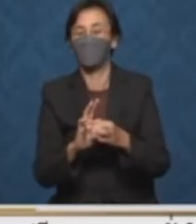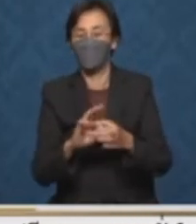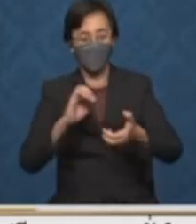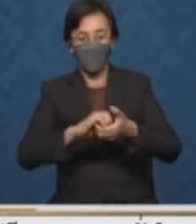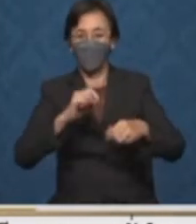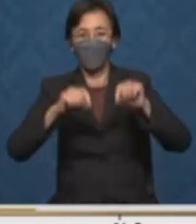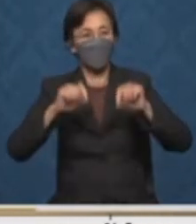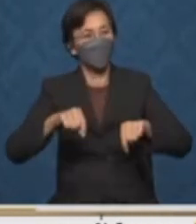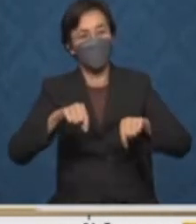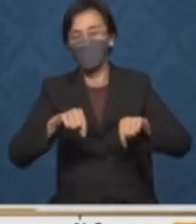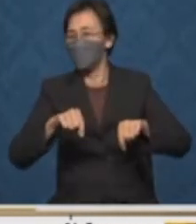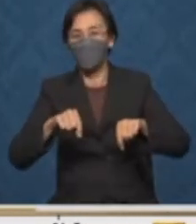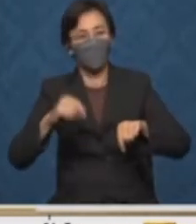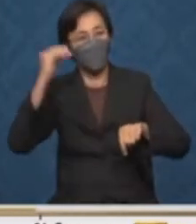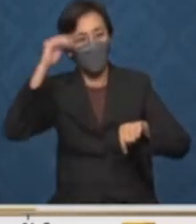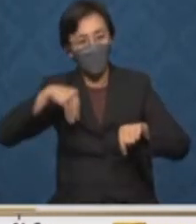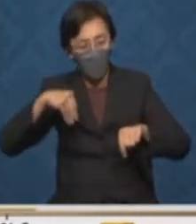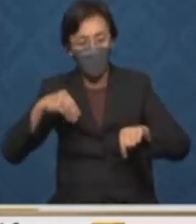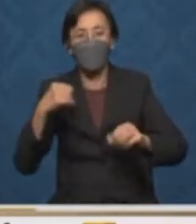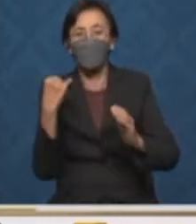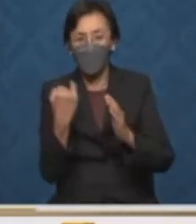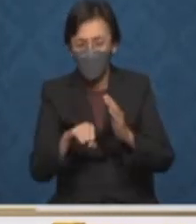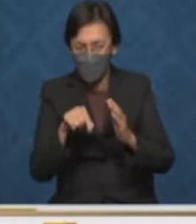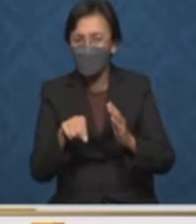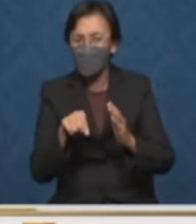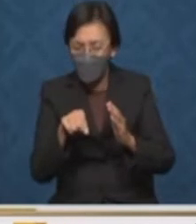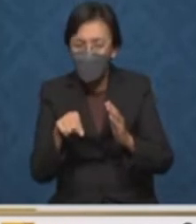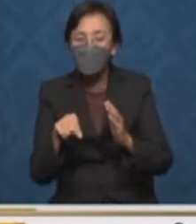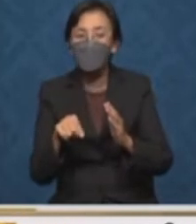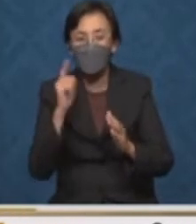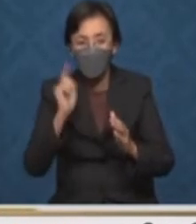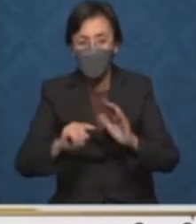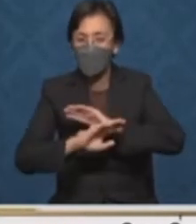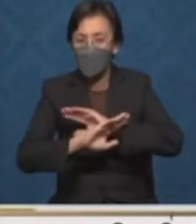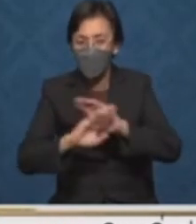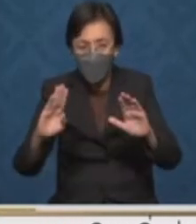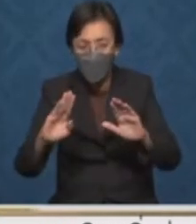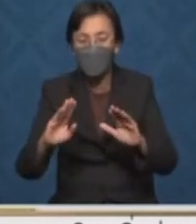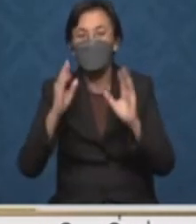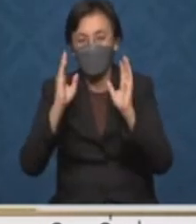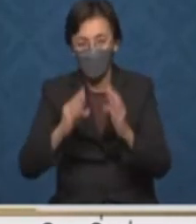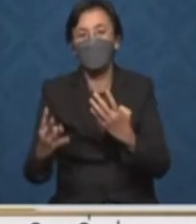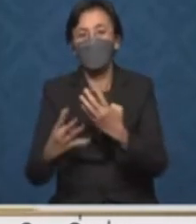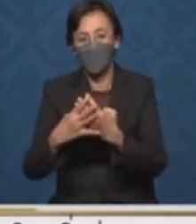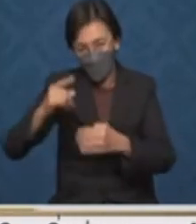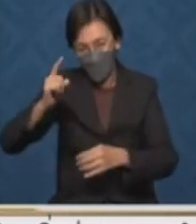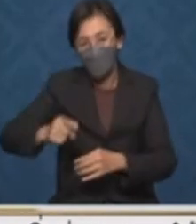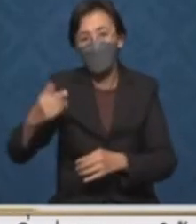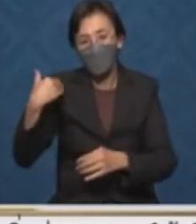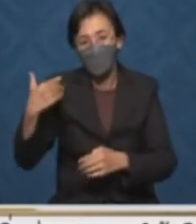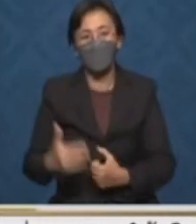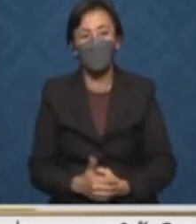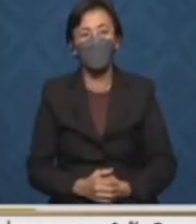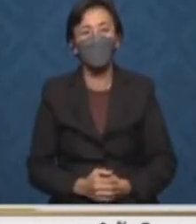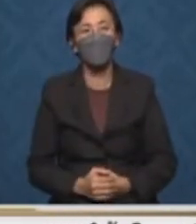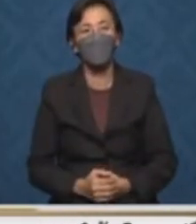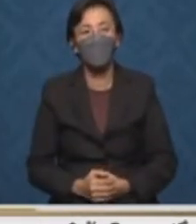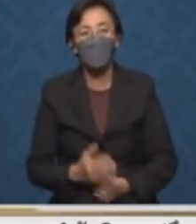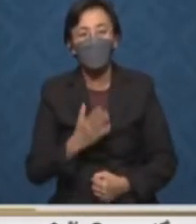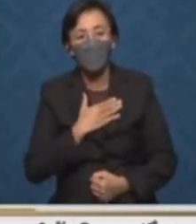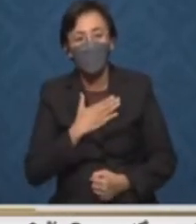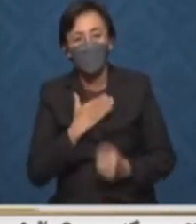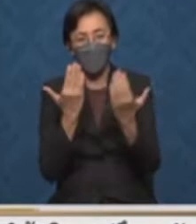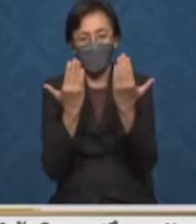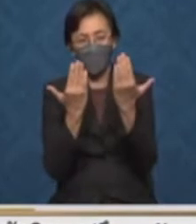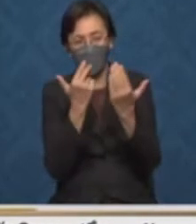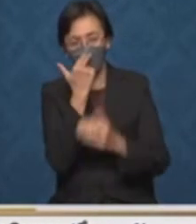ยกเลิกแล้วมันต้องดำเนินคดีต้องมีคนติดคุกครับถัดไปเลยครับท่านประธานครับผมเพื่อความรอบคอบ